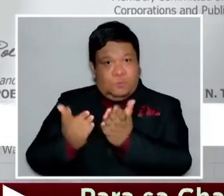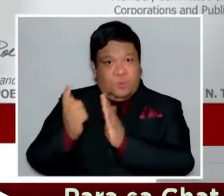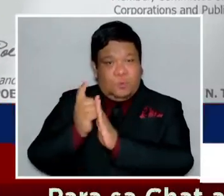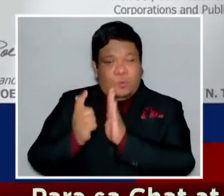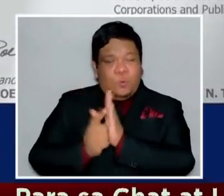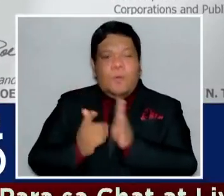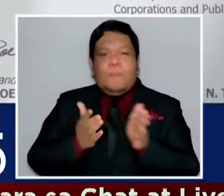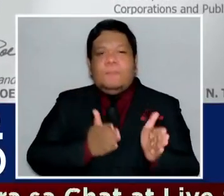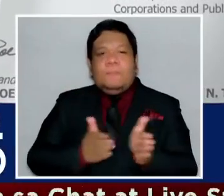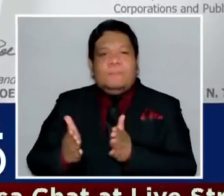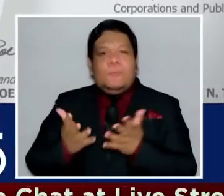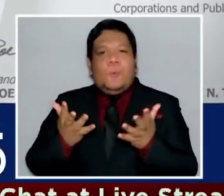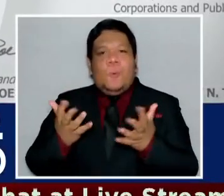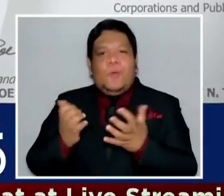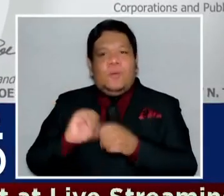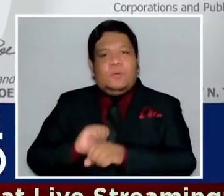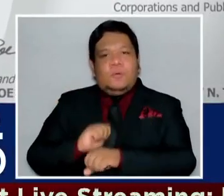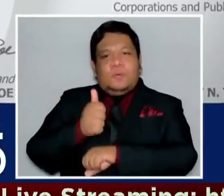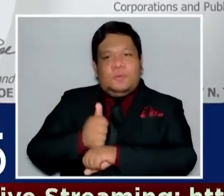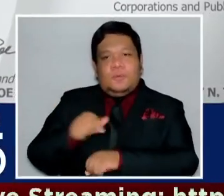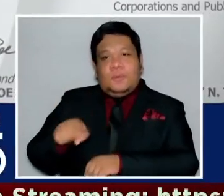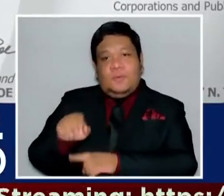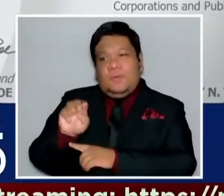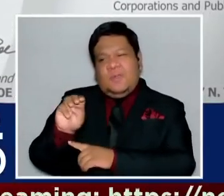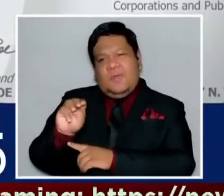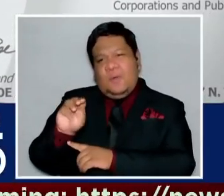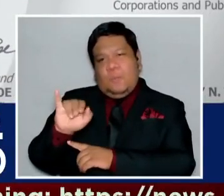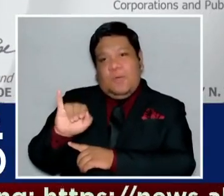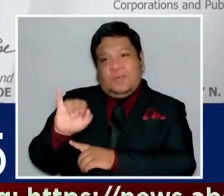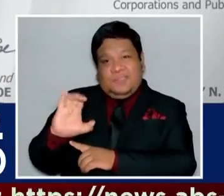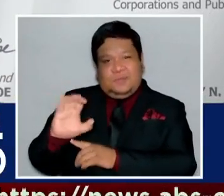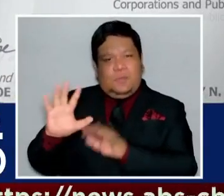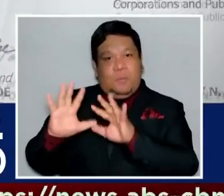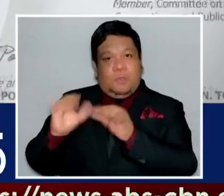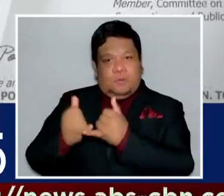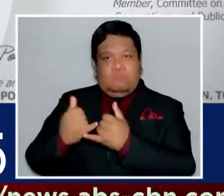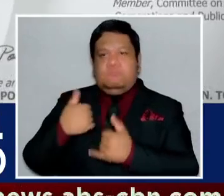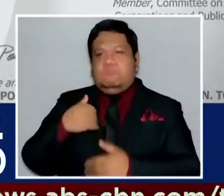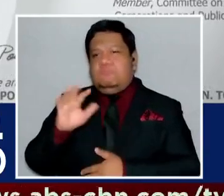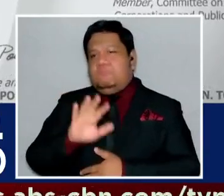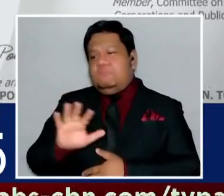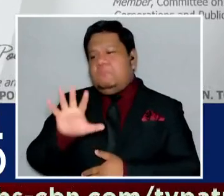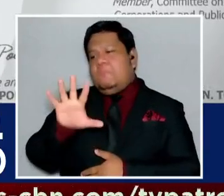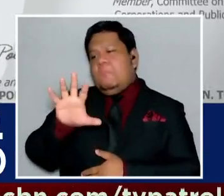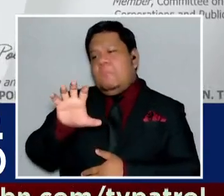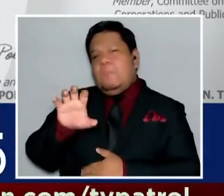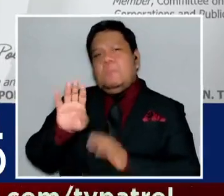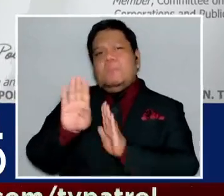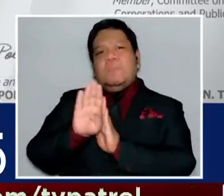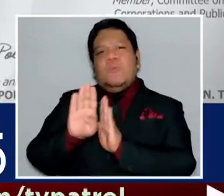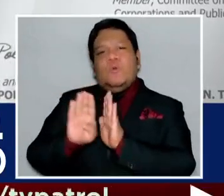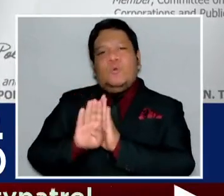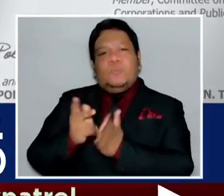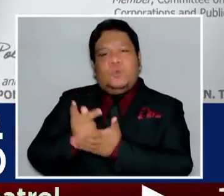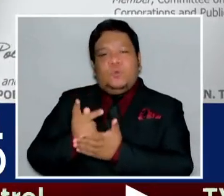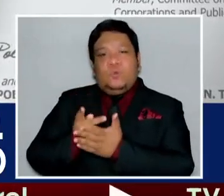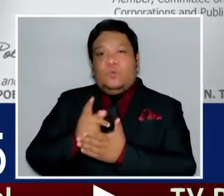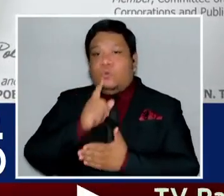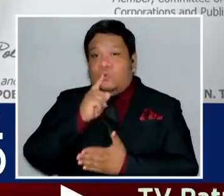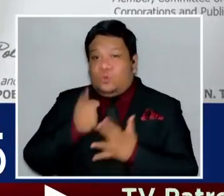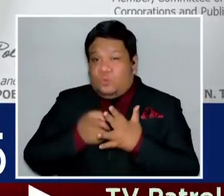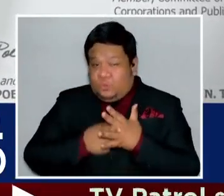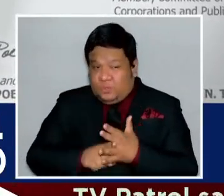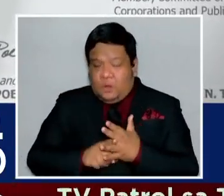Investment Corporation o MIC na aabot sa 500 billion pesos na sisimulan muna sa 125 billion